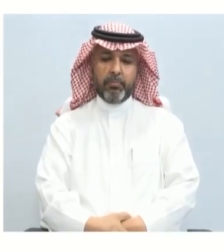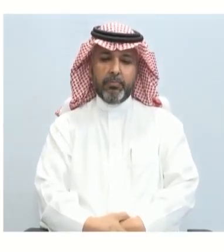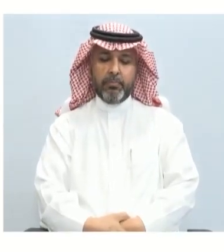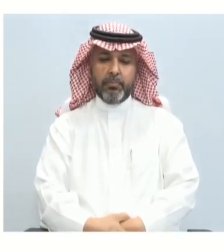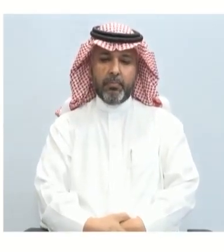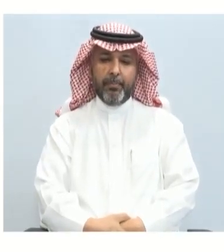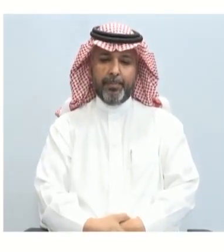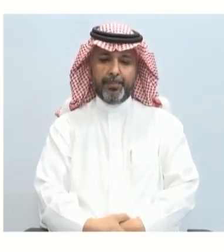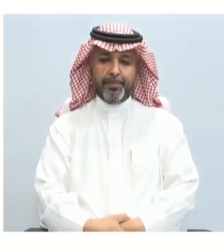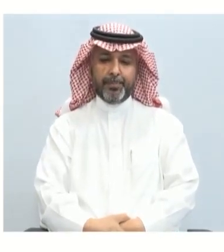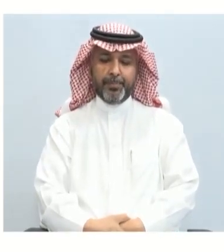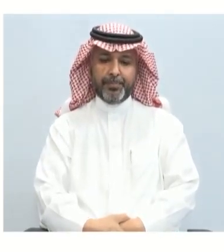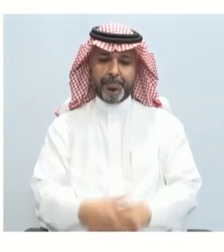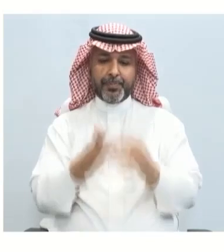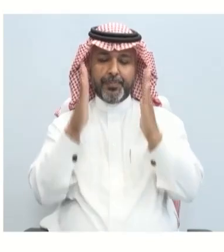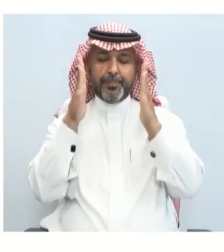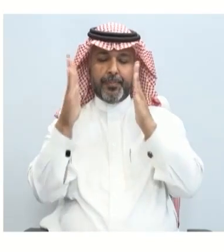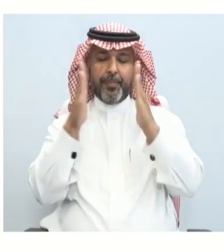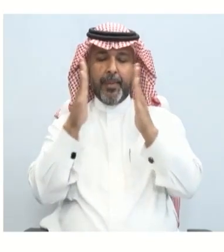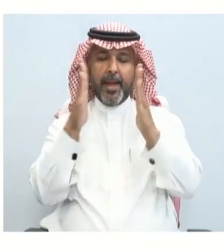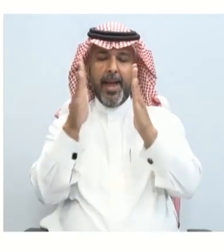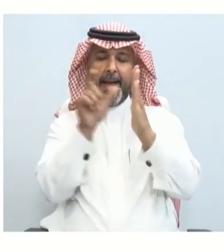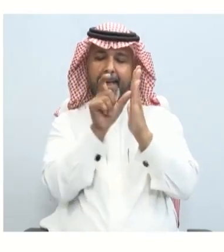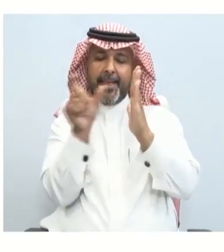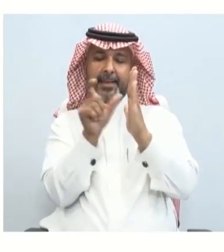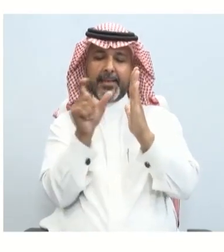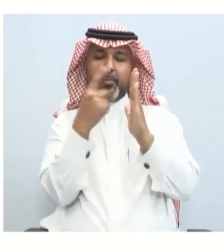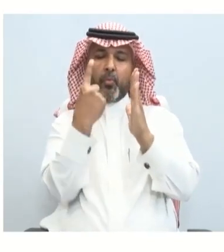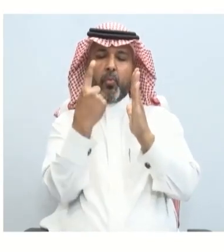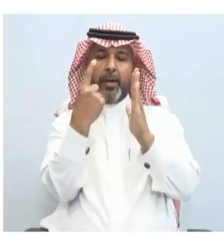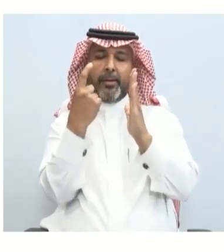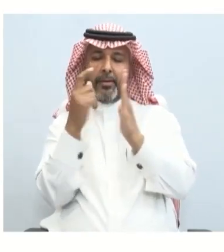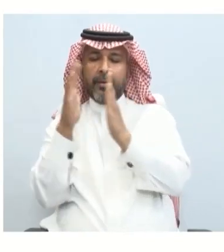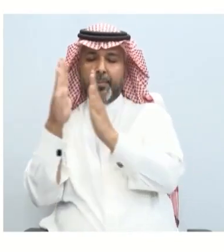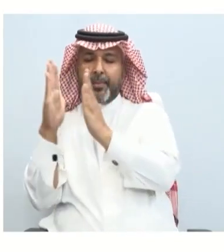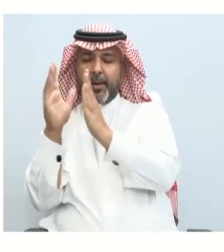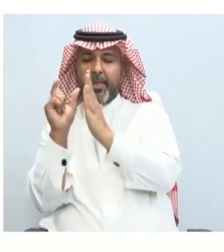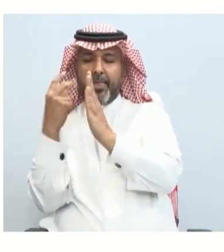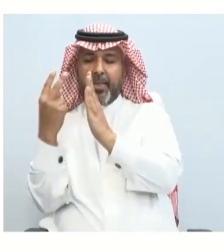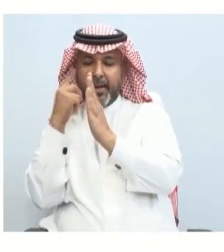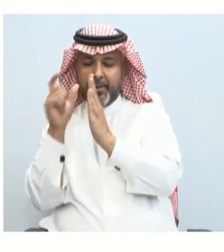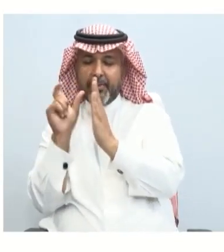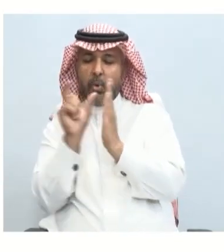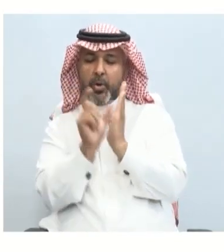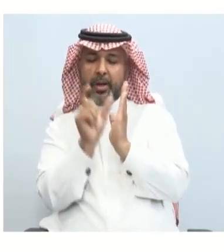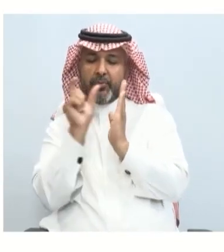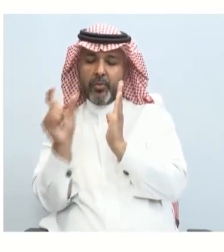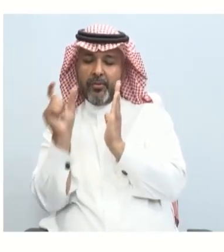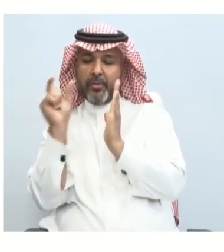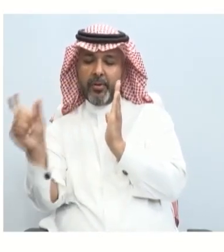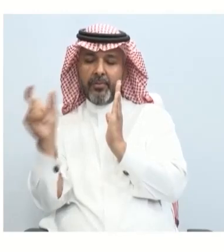هنا ونهايتها هنا فهذا كله يسمى دوره واحده يعني بهذا الشكل عرض